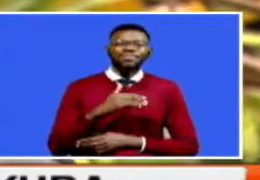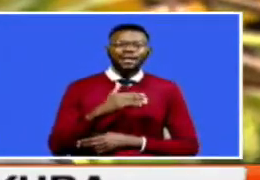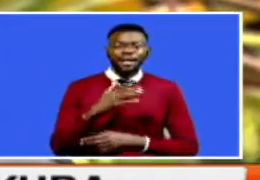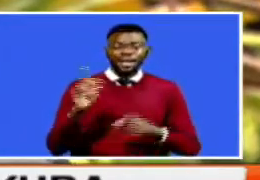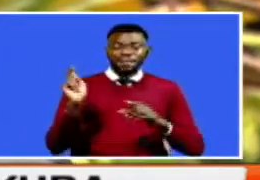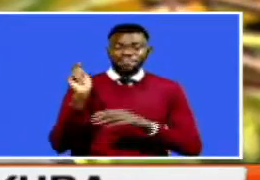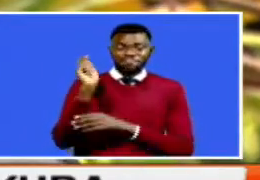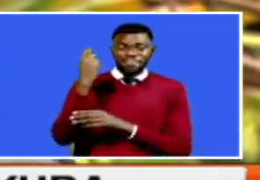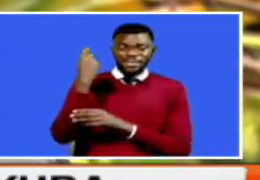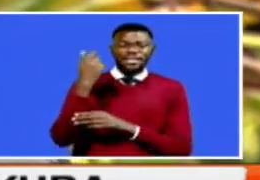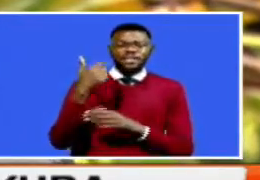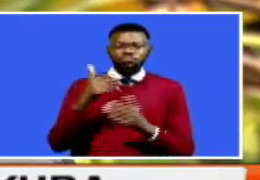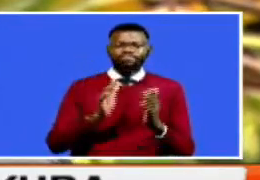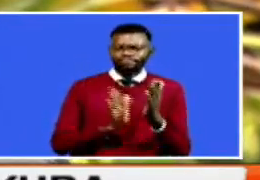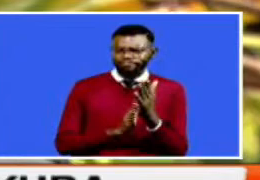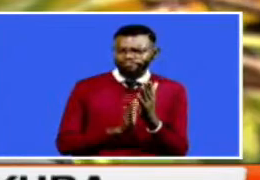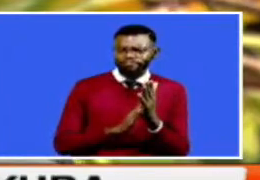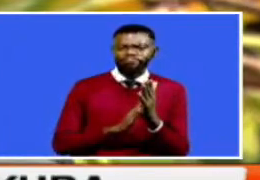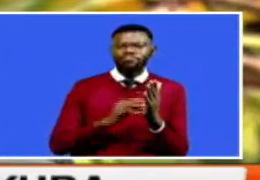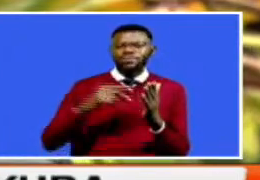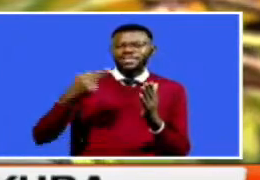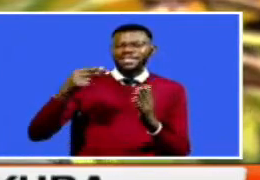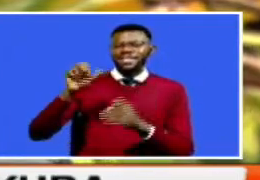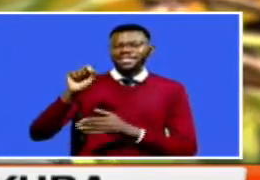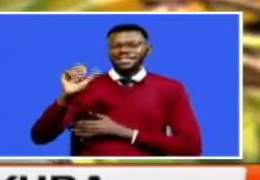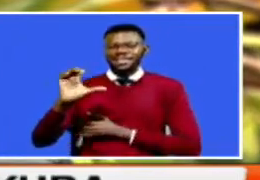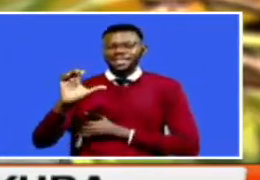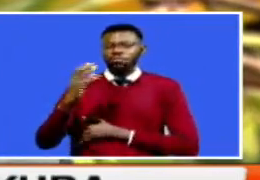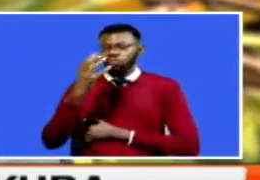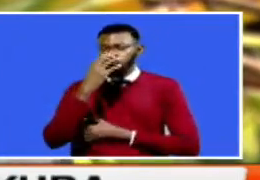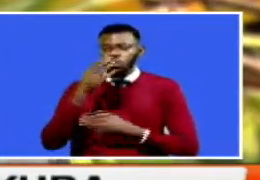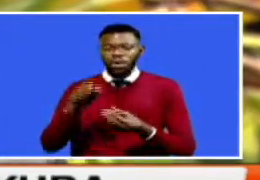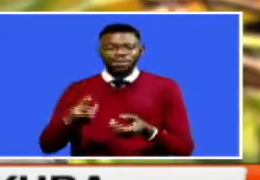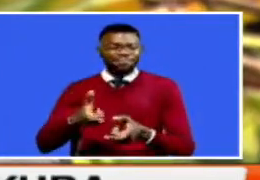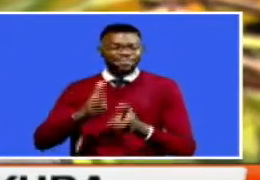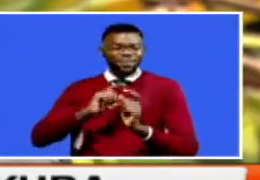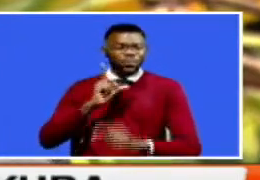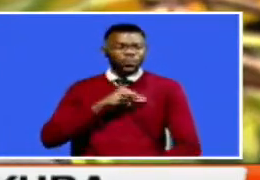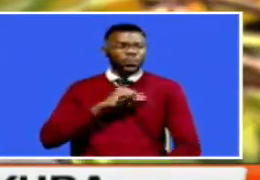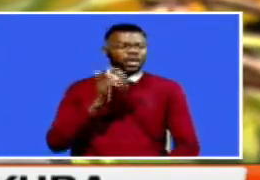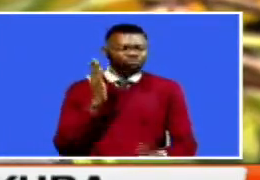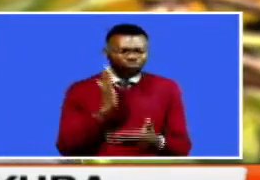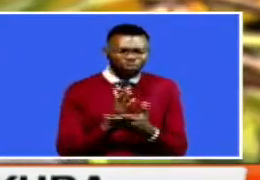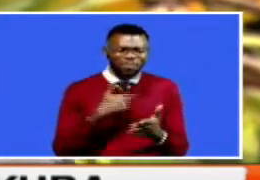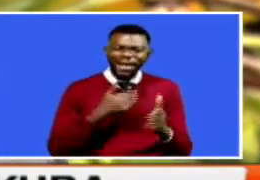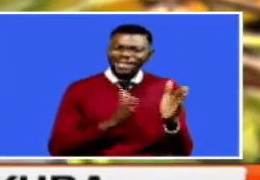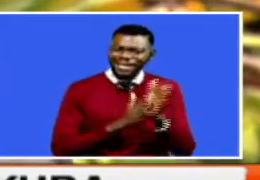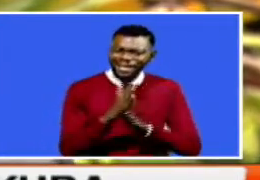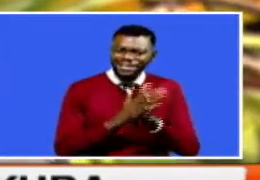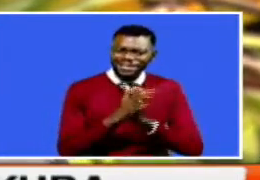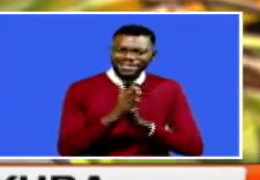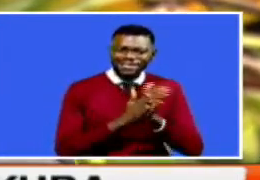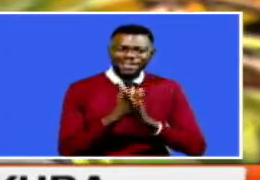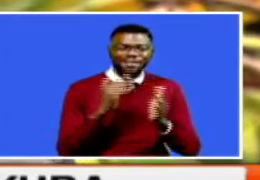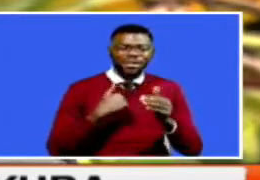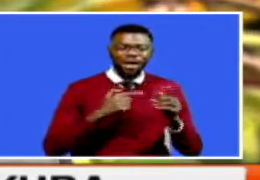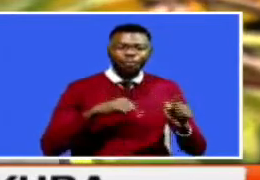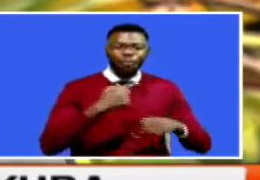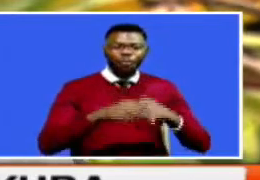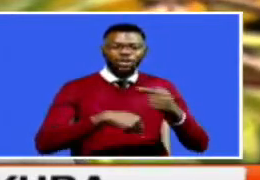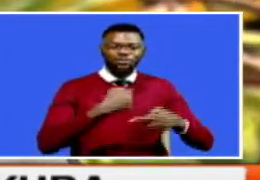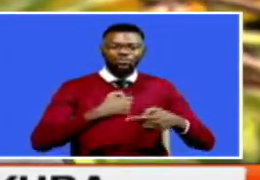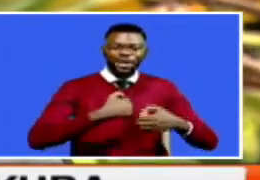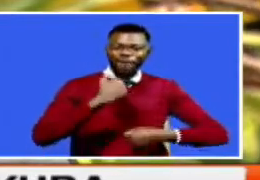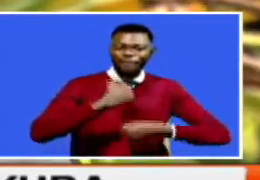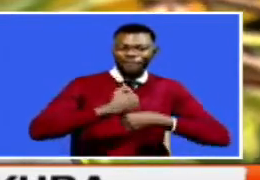rais wetu William Samoei Ruto mwaka huu, na imenipatia motisha sana. Motisha ya kuweza kuendelea na yale